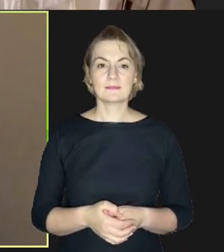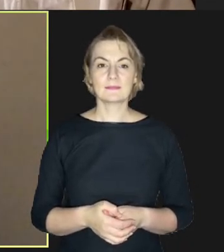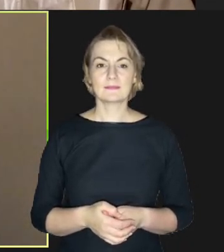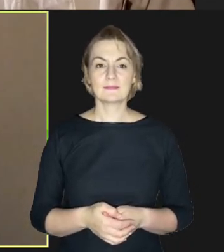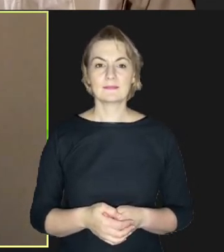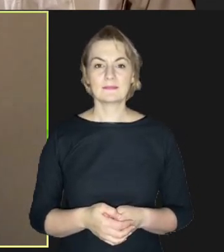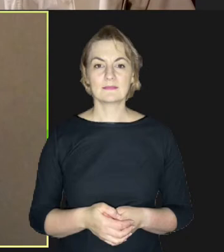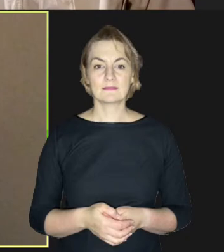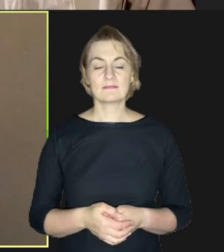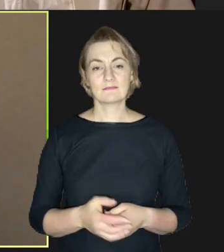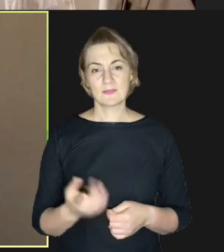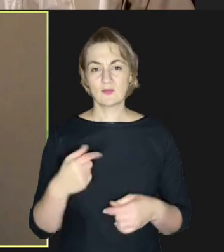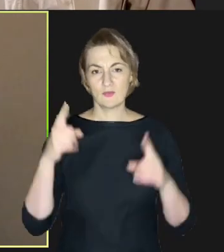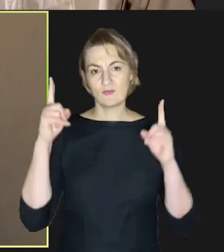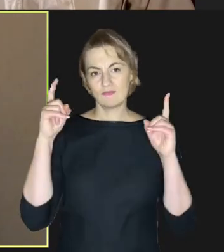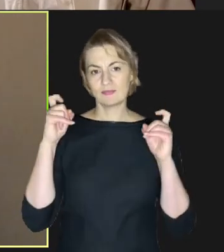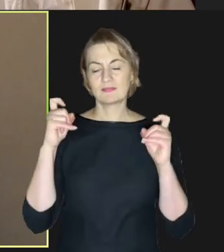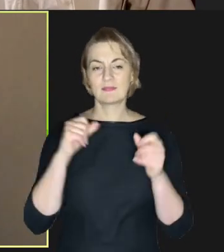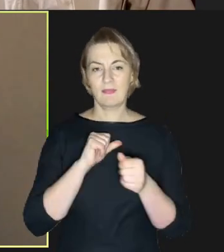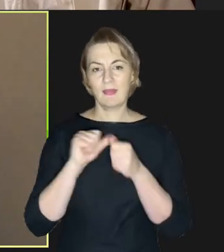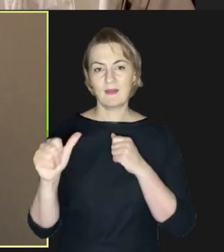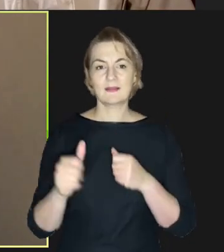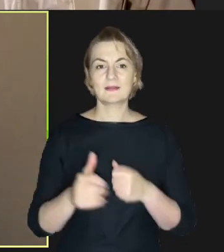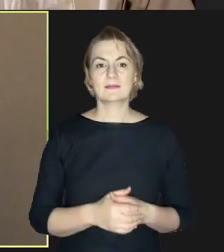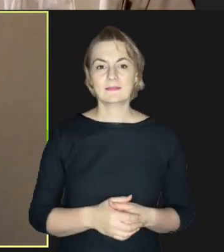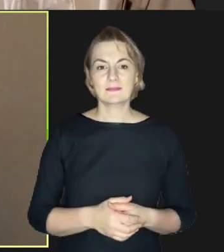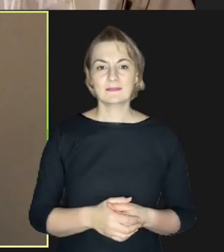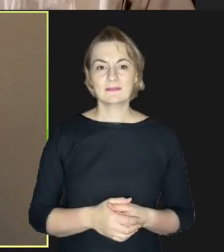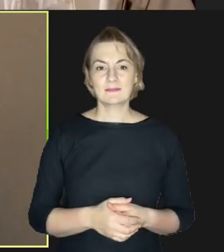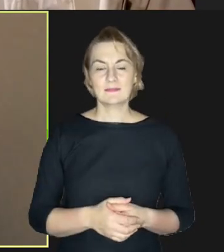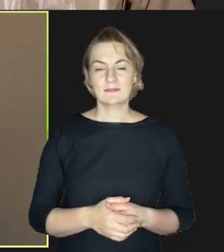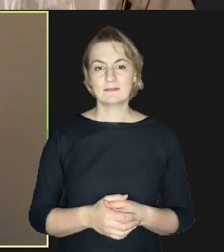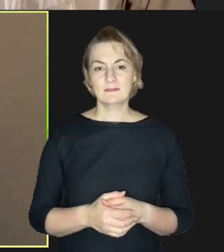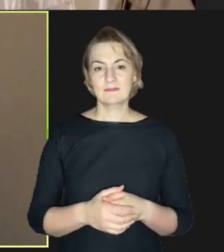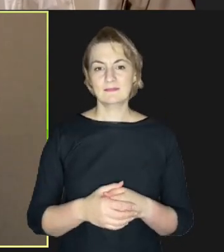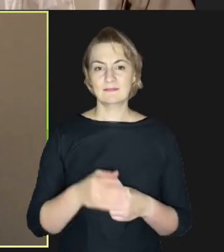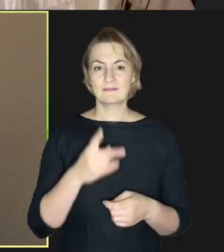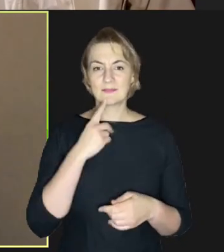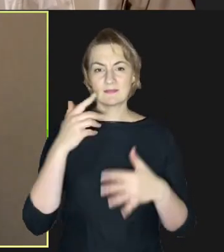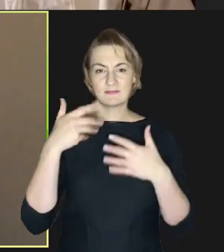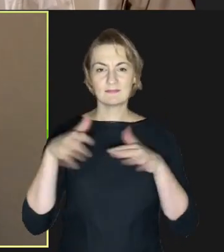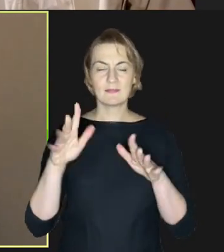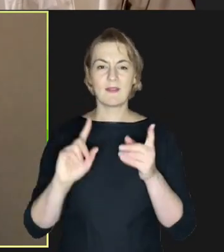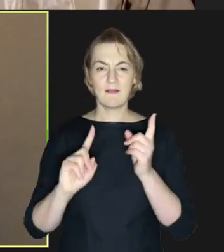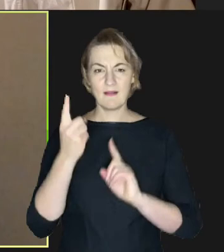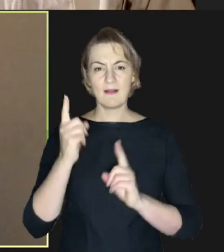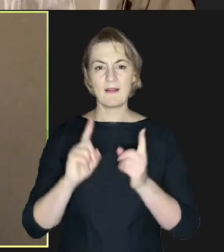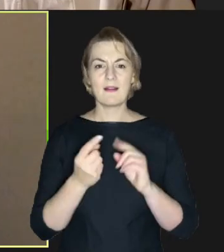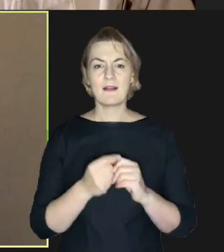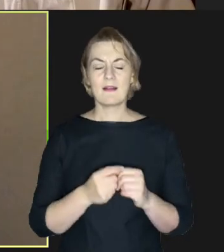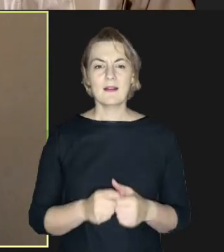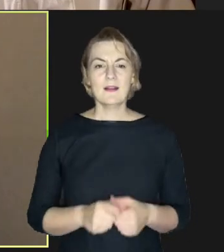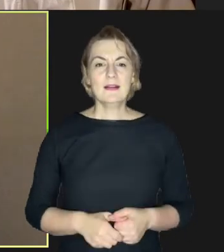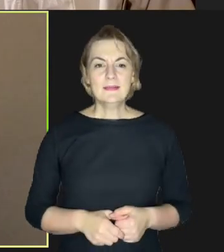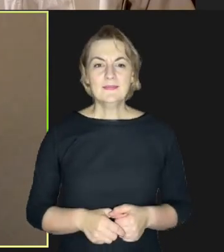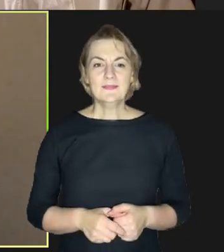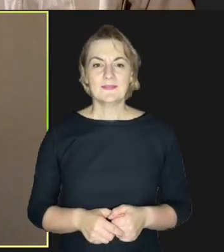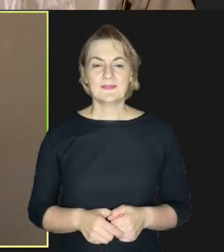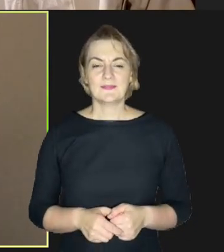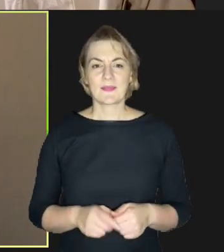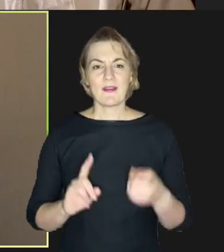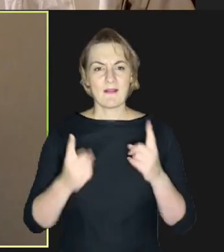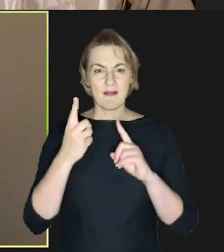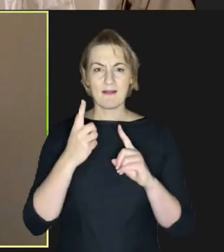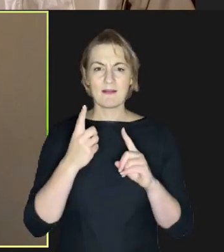No i tutaj się zaczęło, prawda? Zostaliśmy wypędzeni z raju. Oczywiście raj nie jest jakimś mitycznym